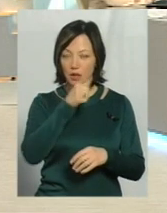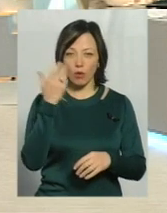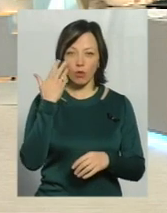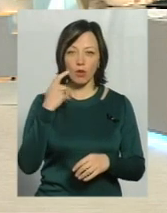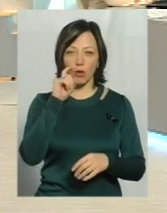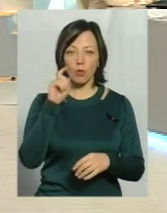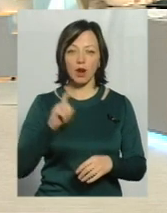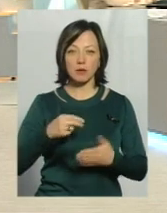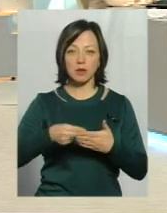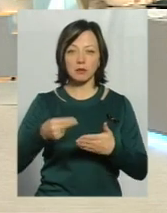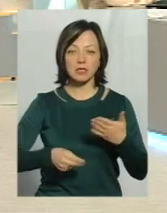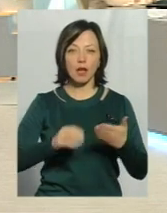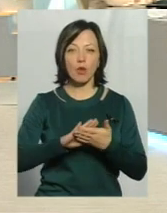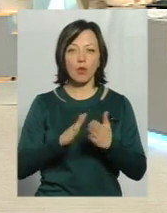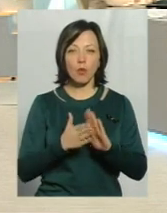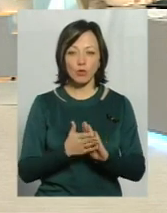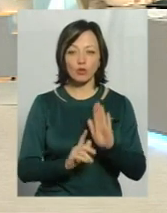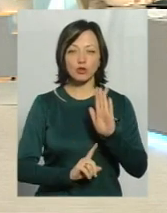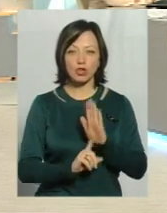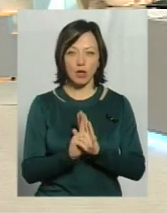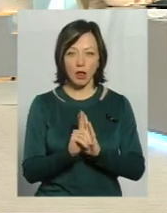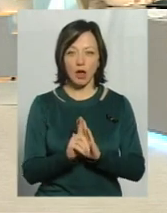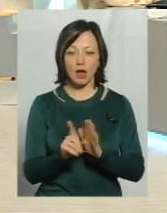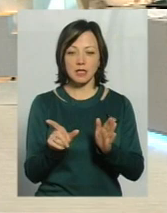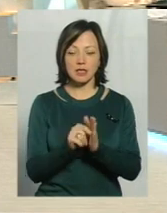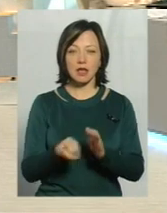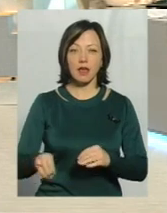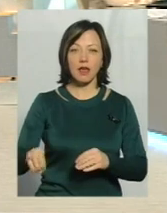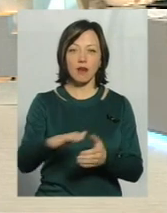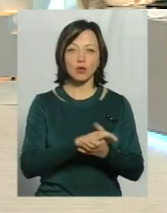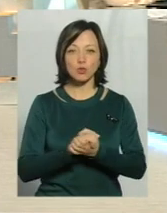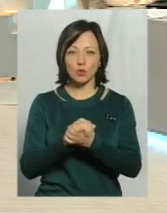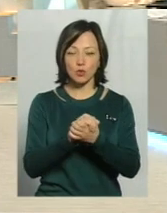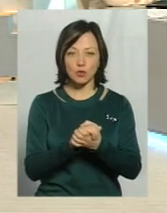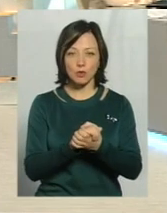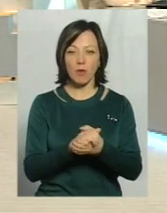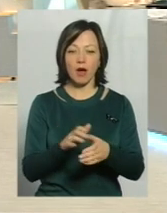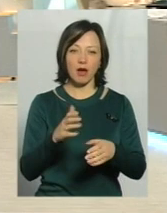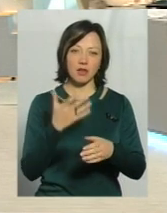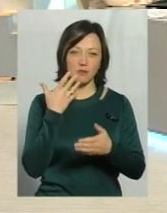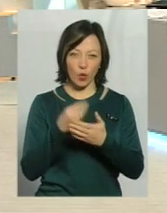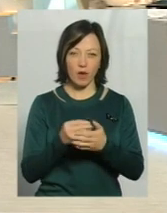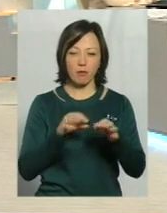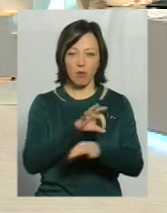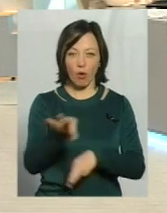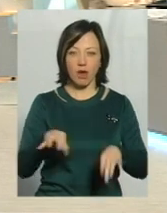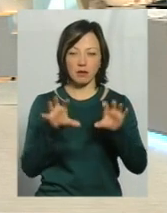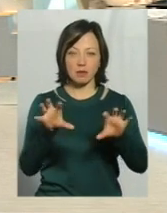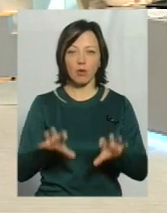Україна підписала угоду і вже почала з Євросоюзом продукувати свої проекти законів, то